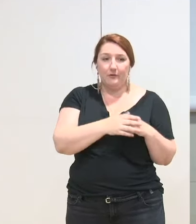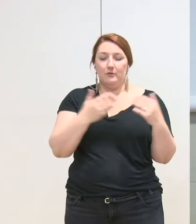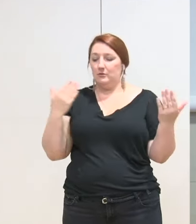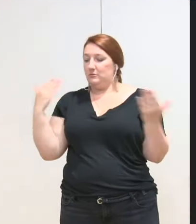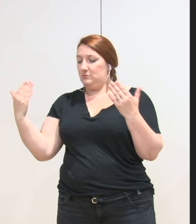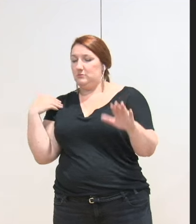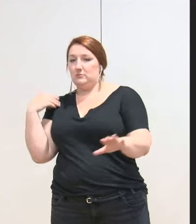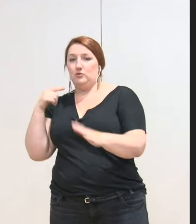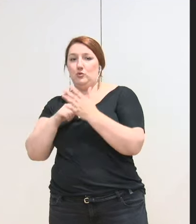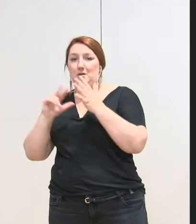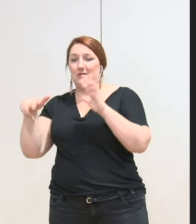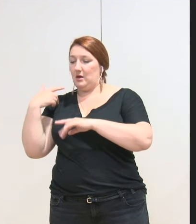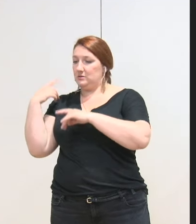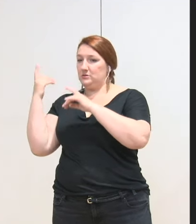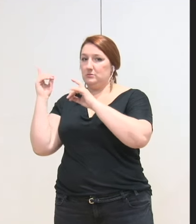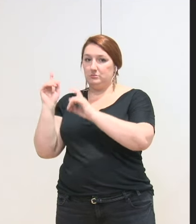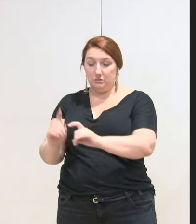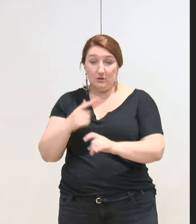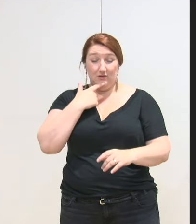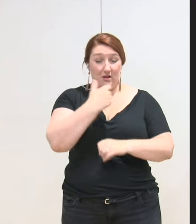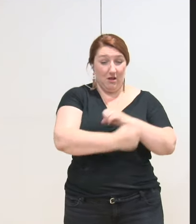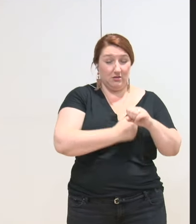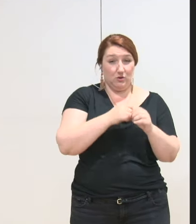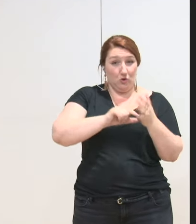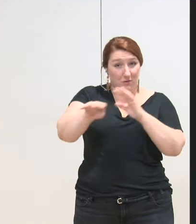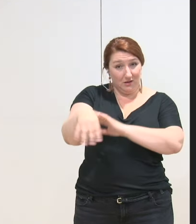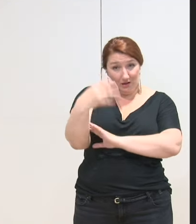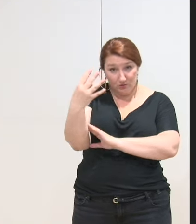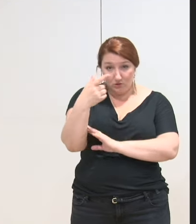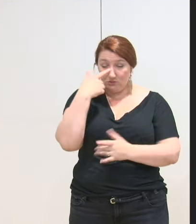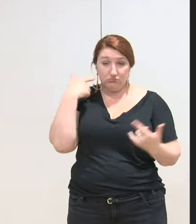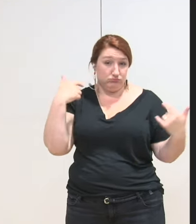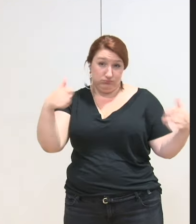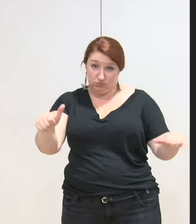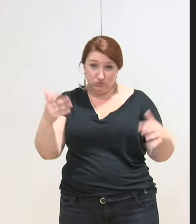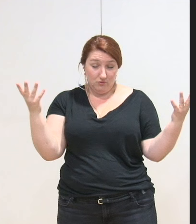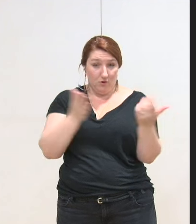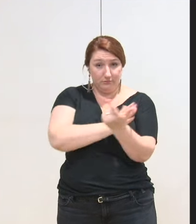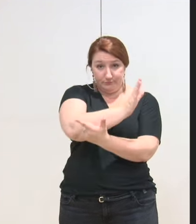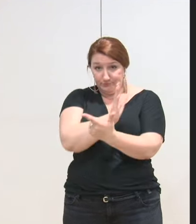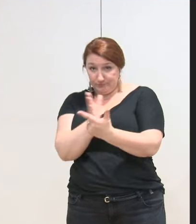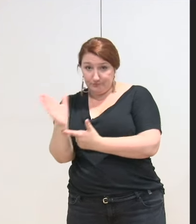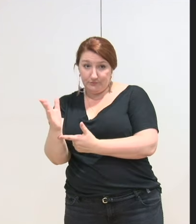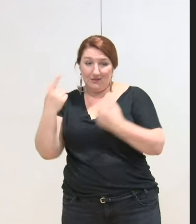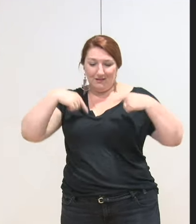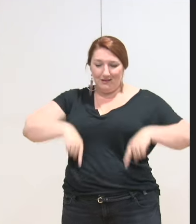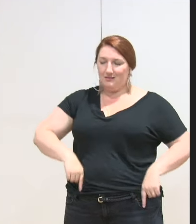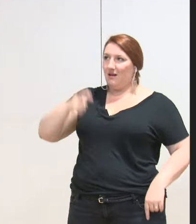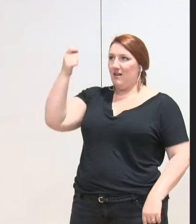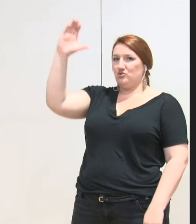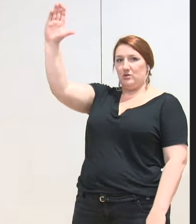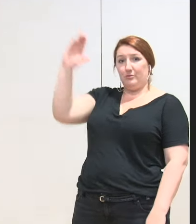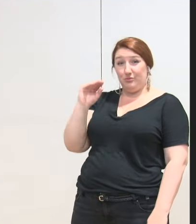2013 on remarquera que l'année 2014 est marqué à la fois par une baisse des dotations de l'état de